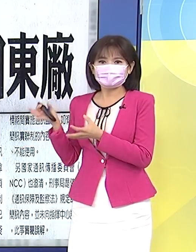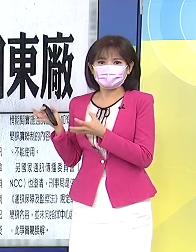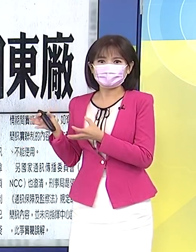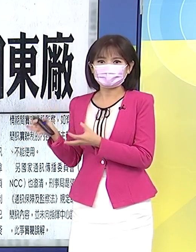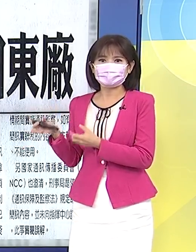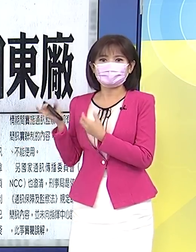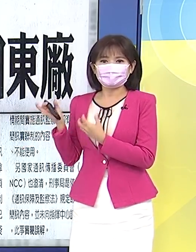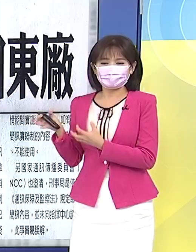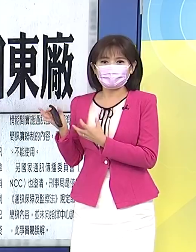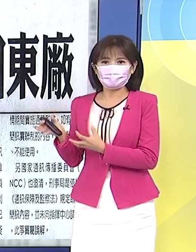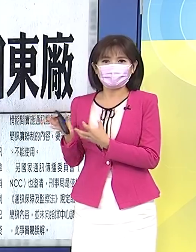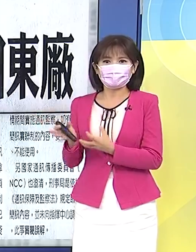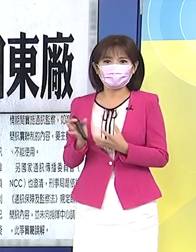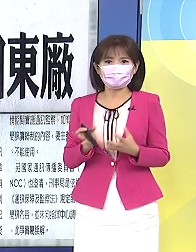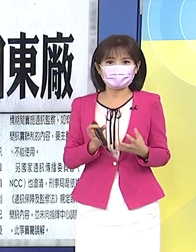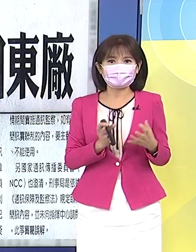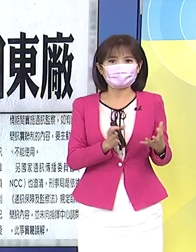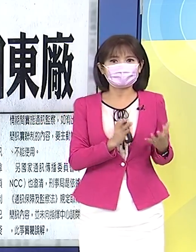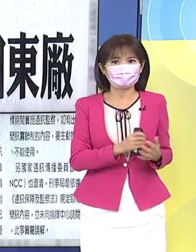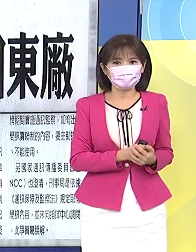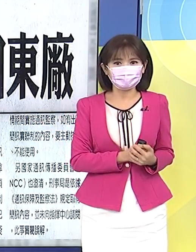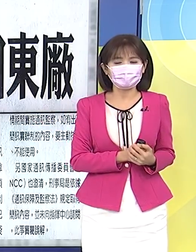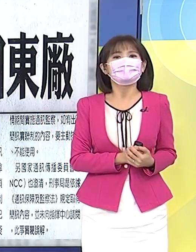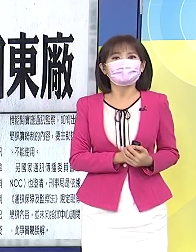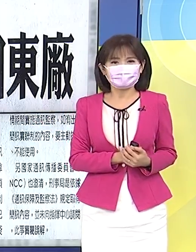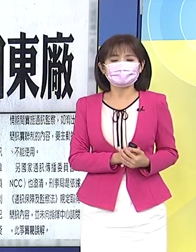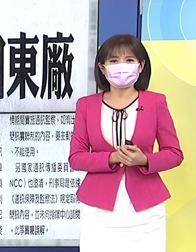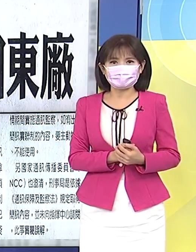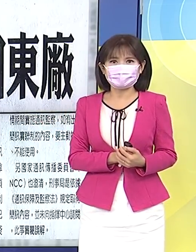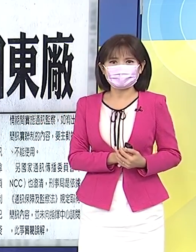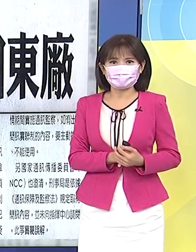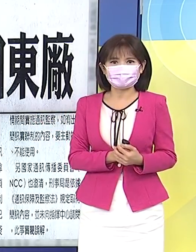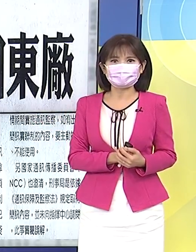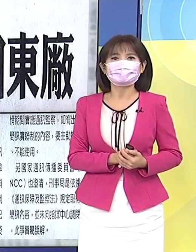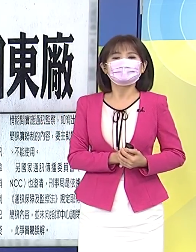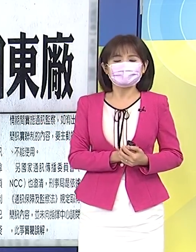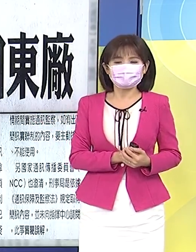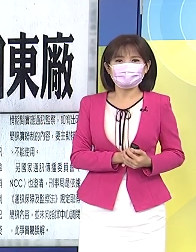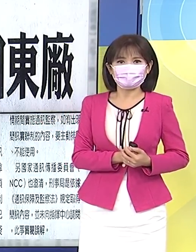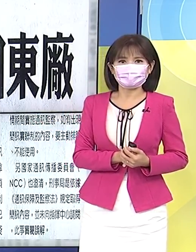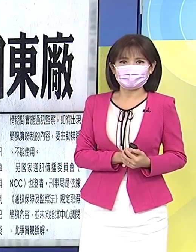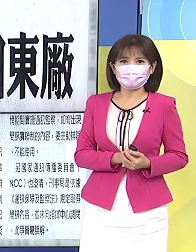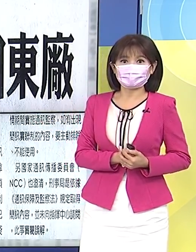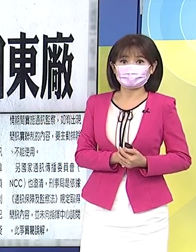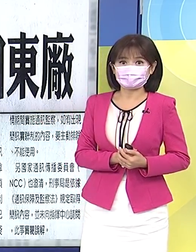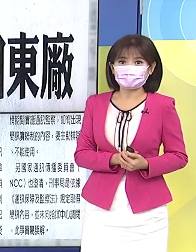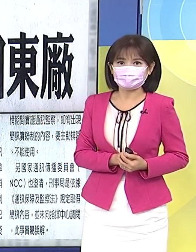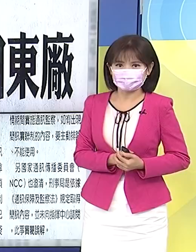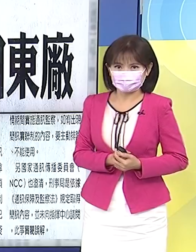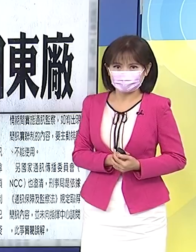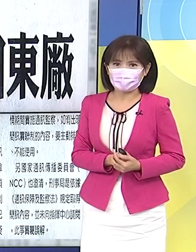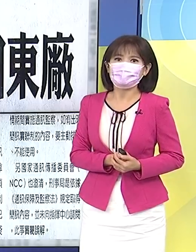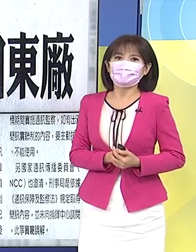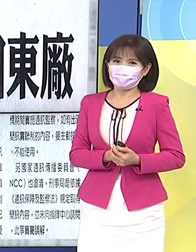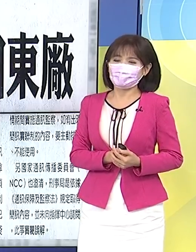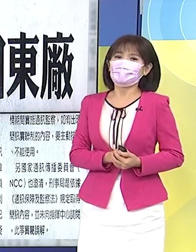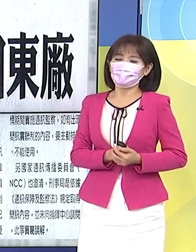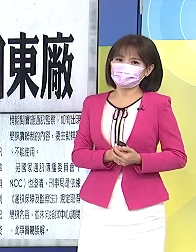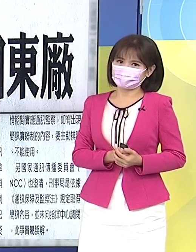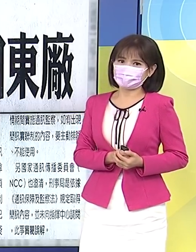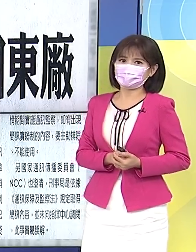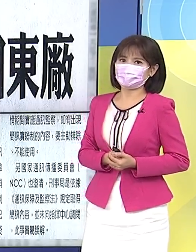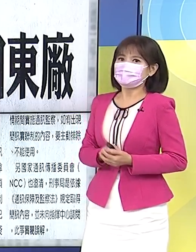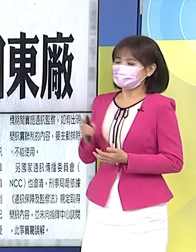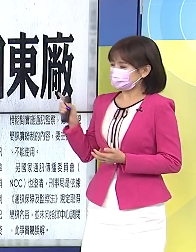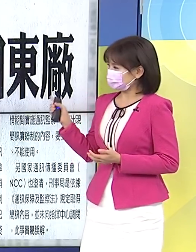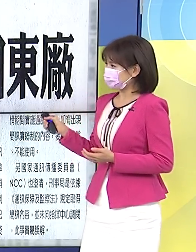司这笔资料根本不应该给出去，这应该才是政府单位的正解吧。好，我